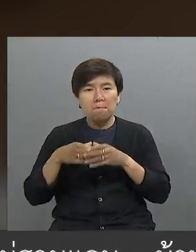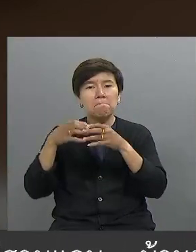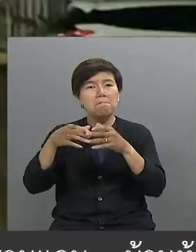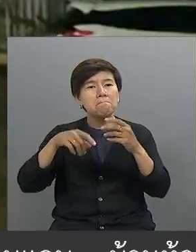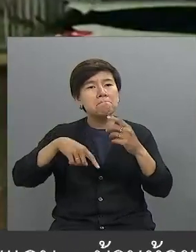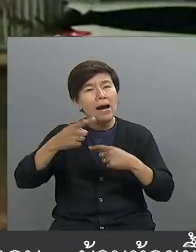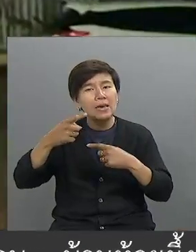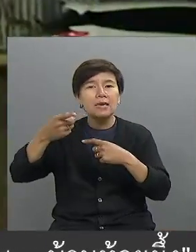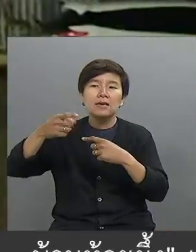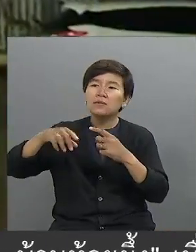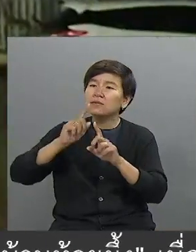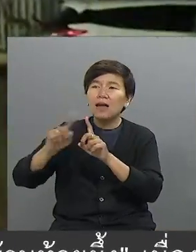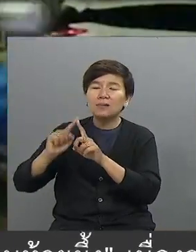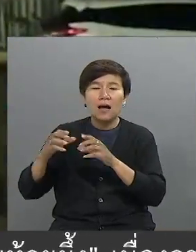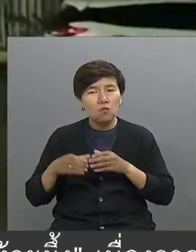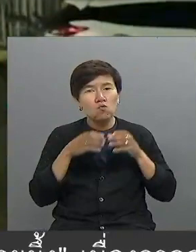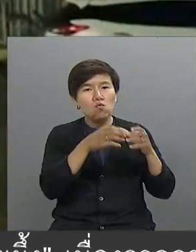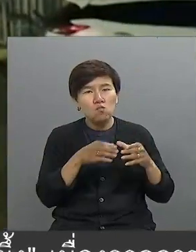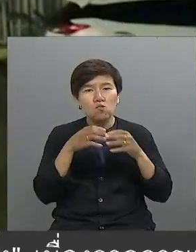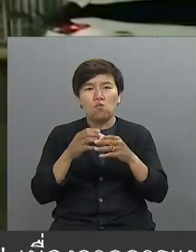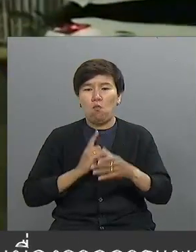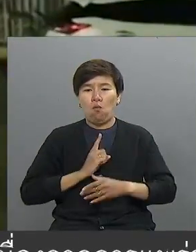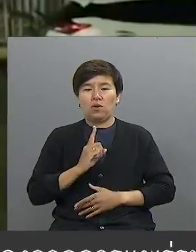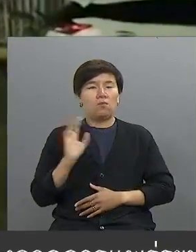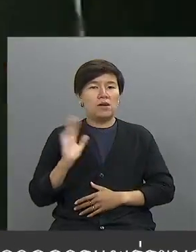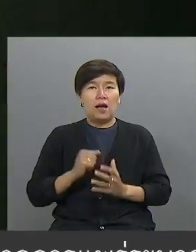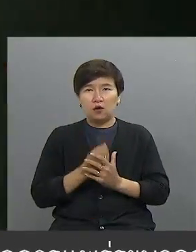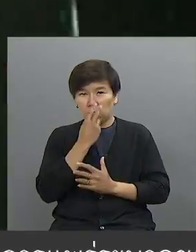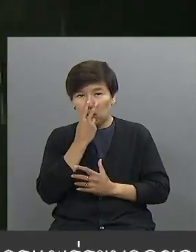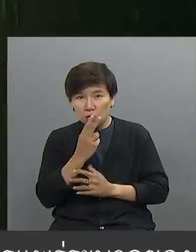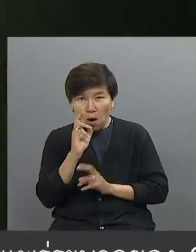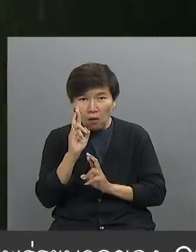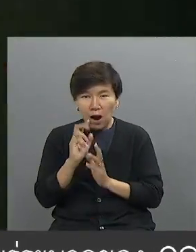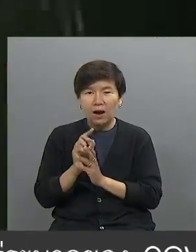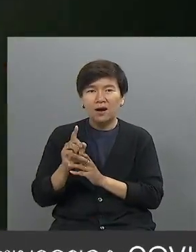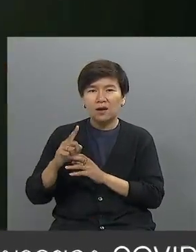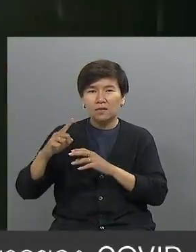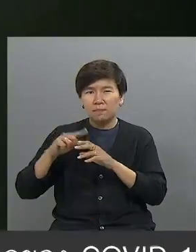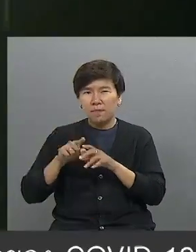ให้ระวังสัตว์มีพิษที่อาจหนีน้ำมาหลบซ่อนอยู่ตามที่พักค่ะ